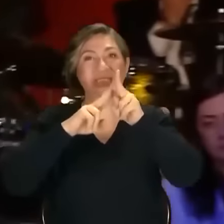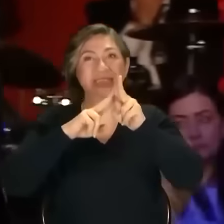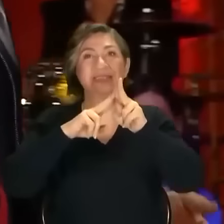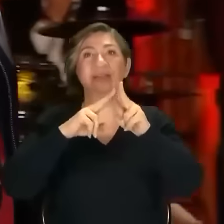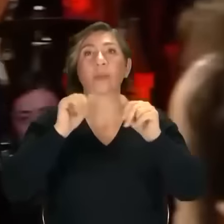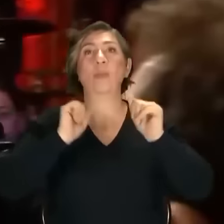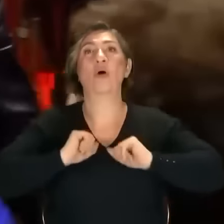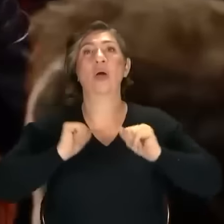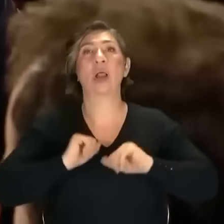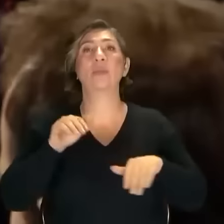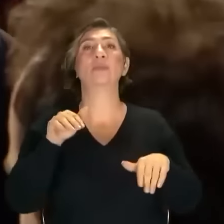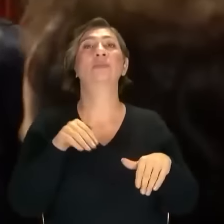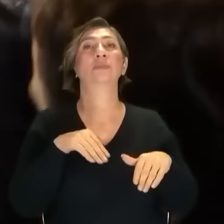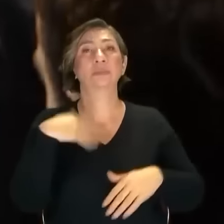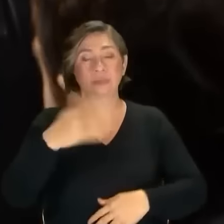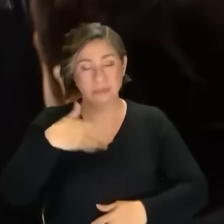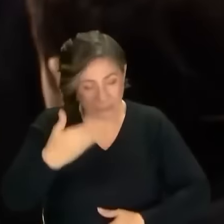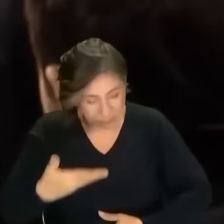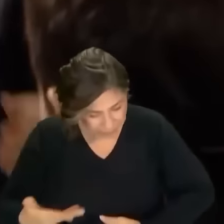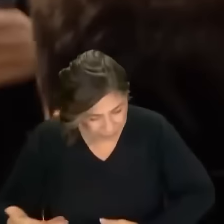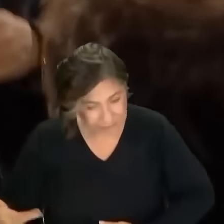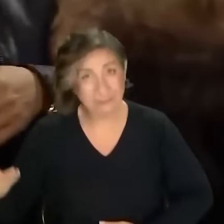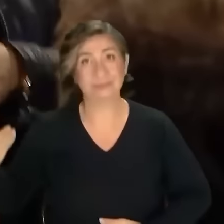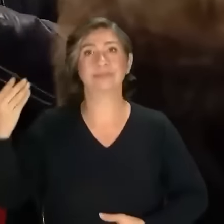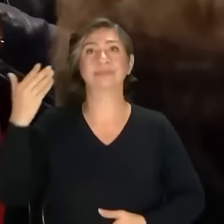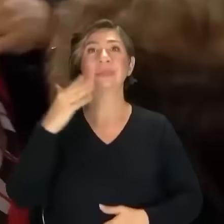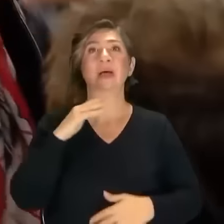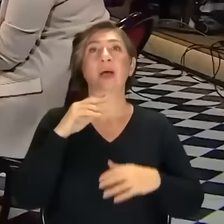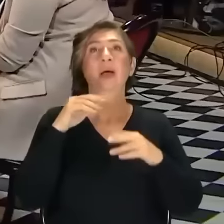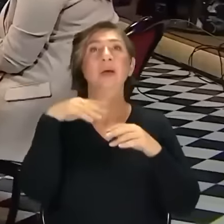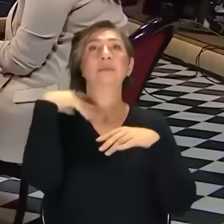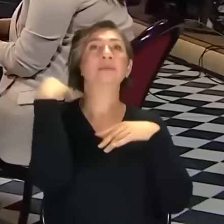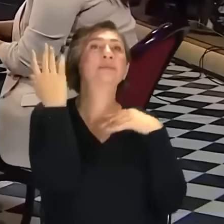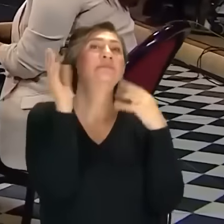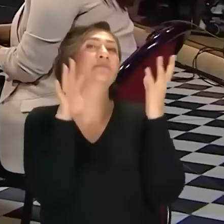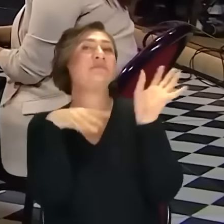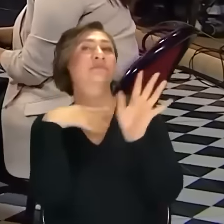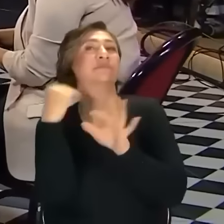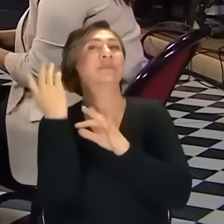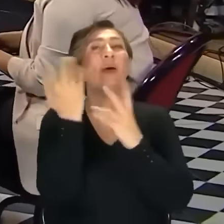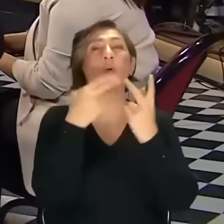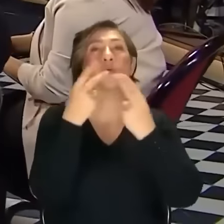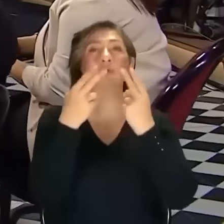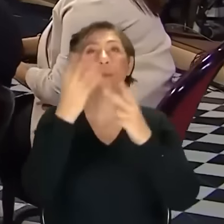provalara böyle geliyor falan filan Böyle on herkes böyle konuş